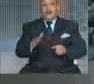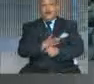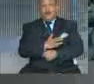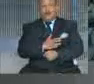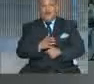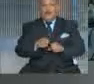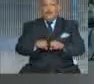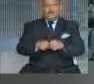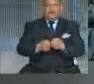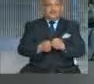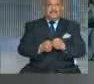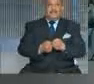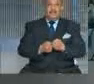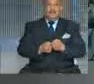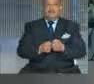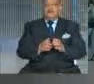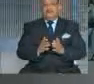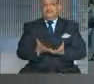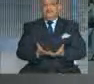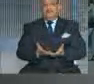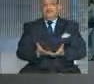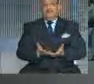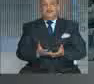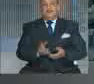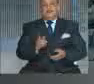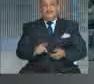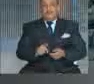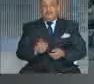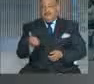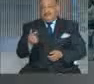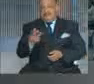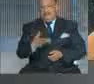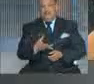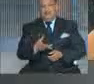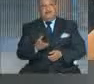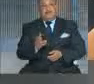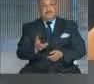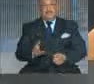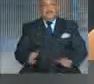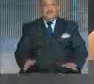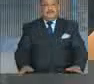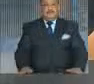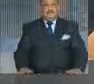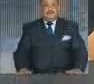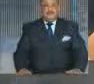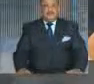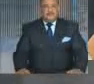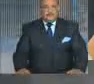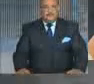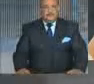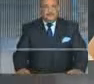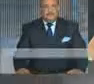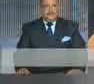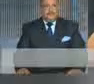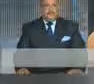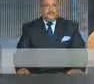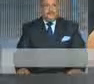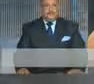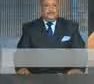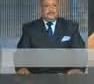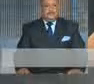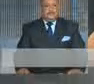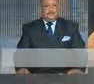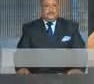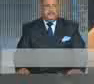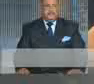بتالا والذي حظي بالموافقة الأولية من وزارة الصحة. النقائص هذه مرتبطة بإمكانيات مادية وسائل